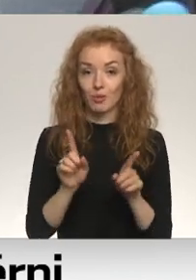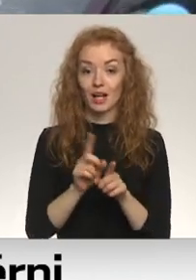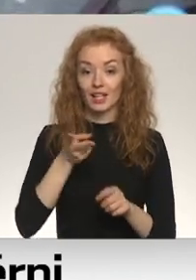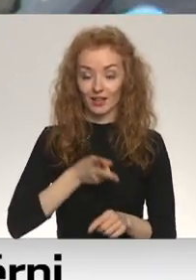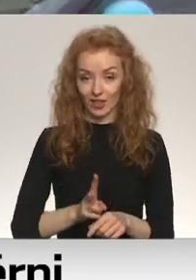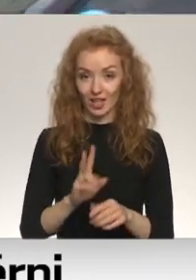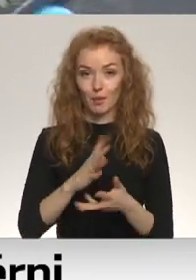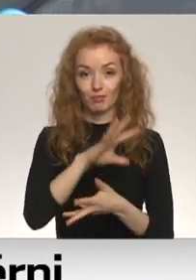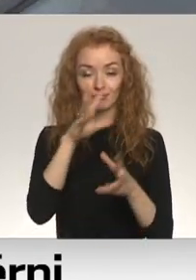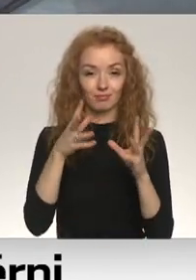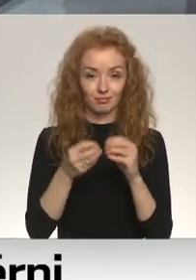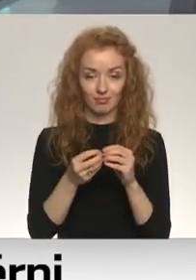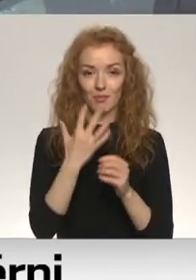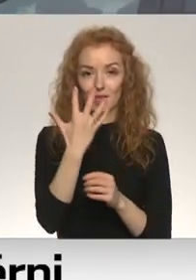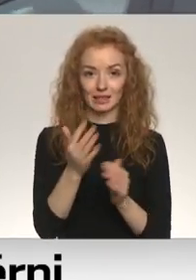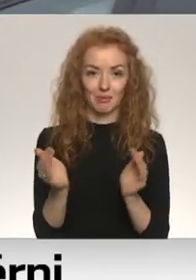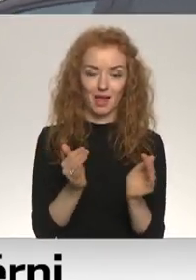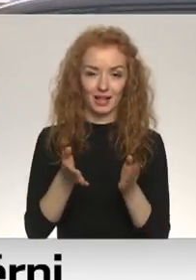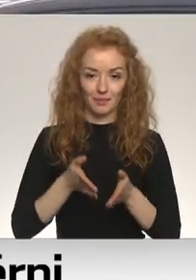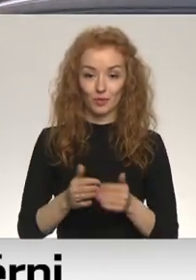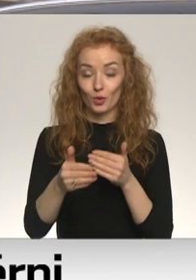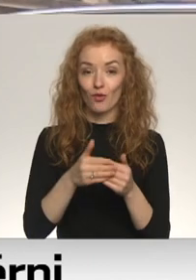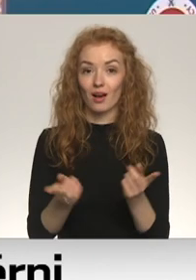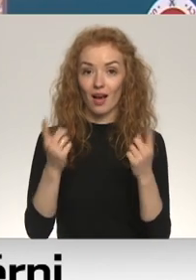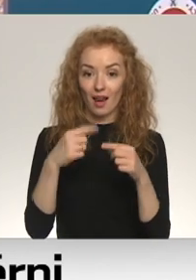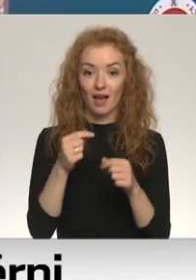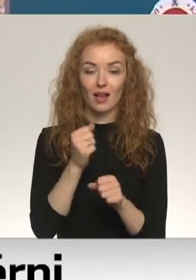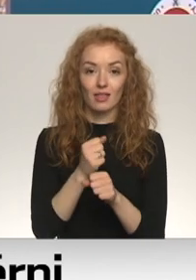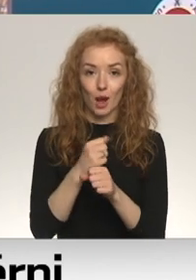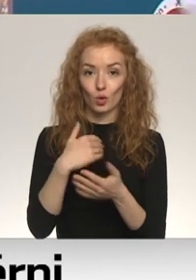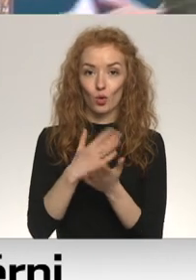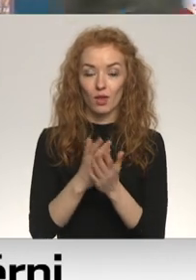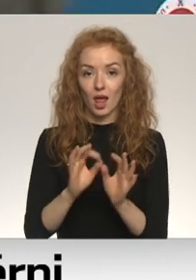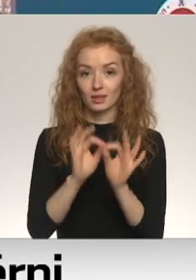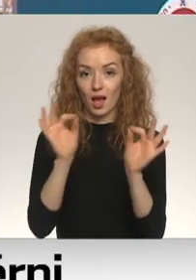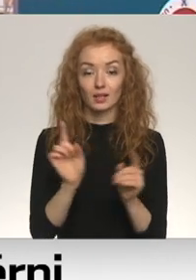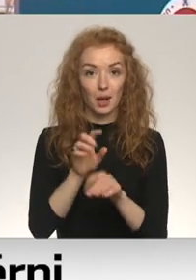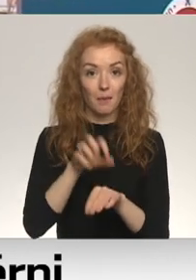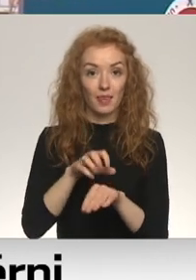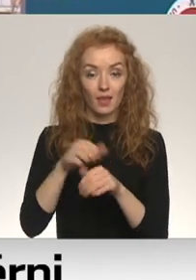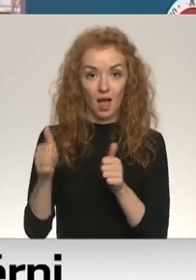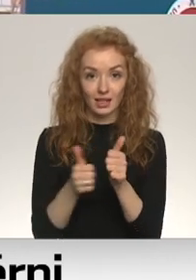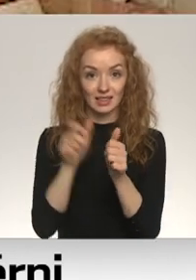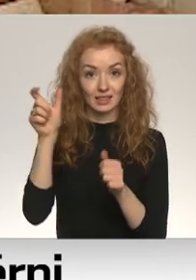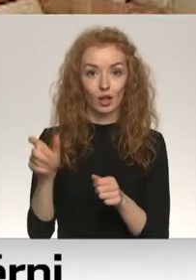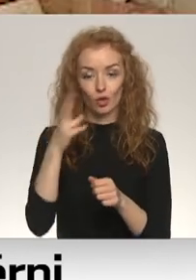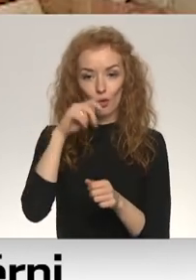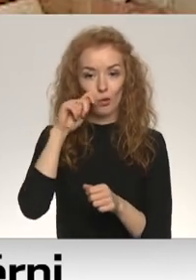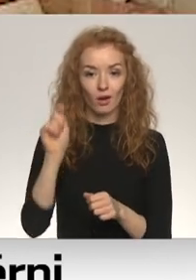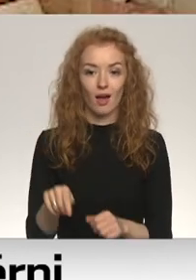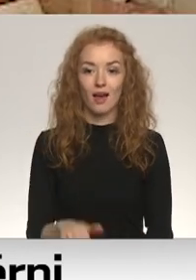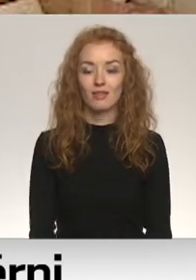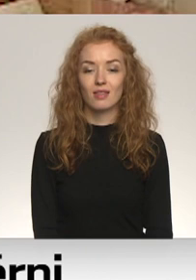dvīņi, bet kopskaitā pieņemti 5 bērniņi. Tuvākā laikā darbu nodaļā uzsāks arī mediķi asistenti no Ukrainas. Karš